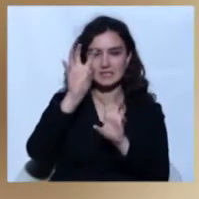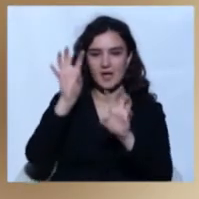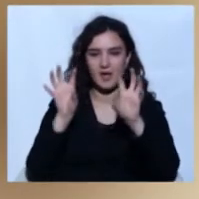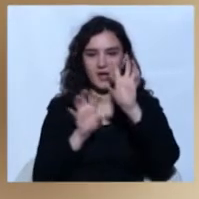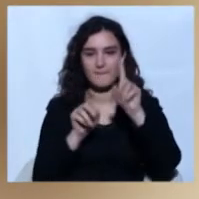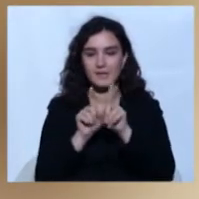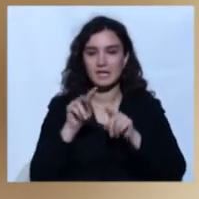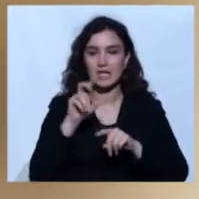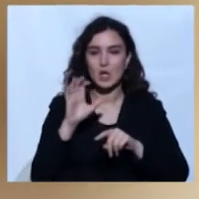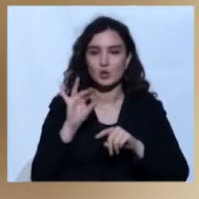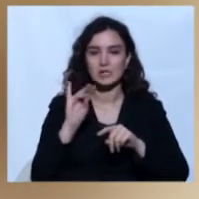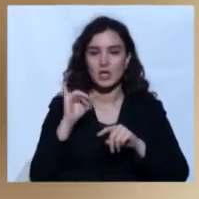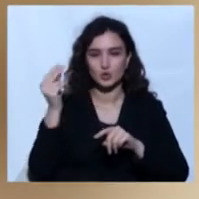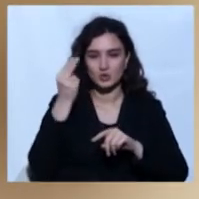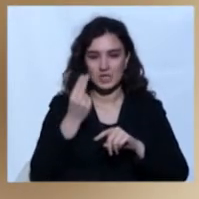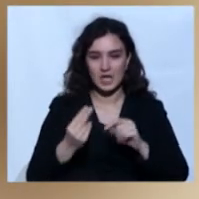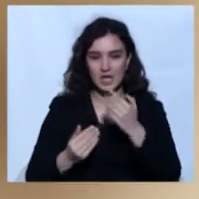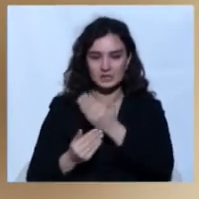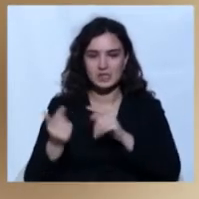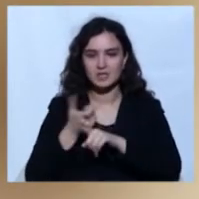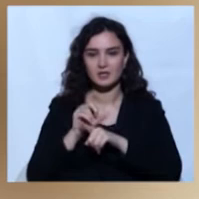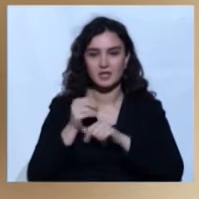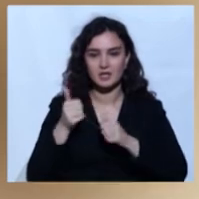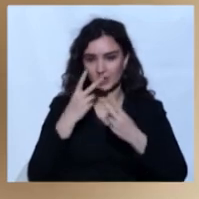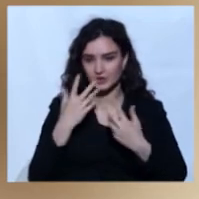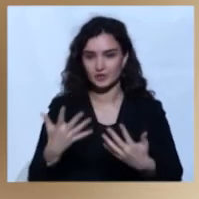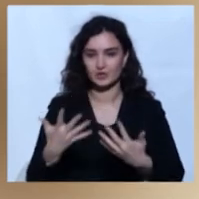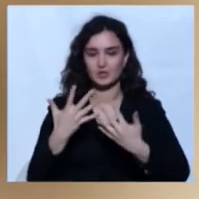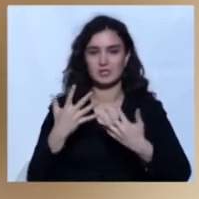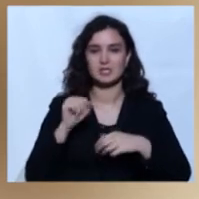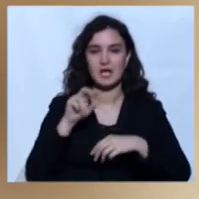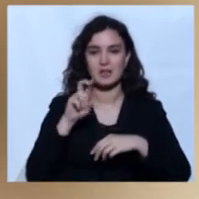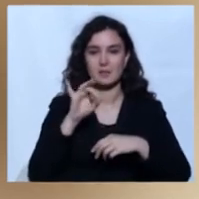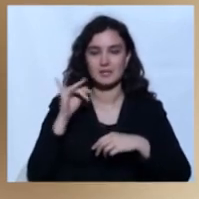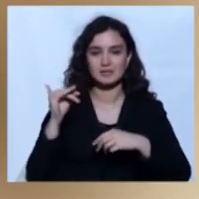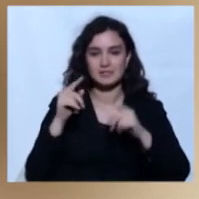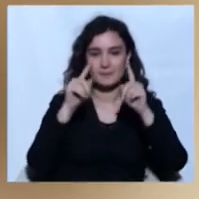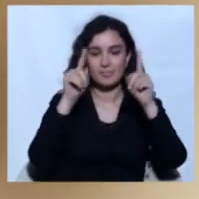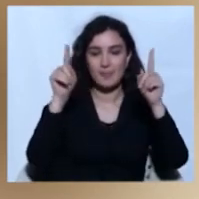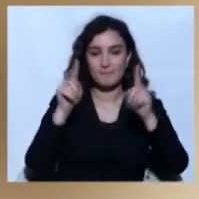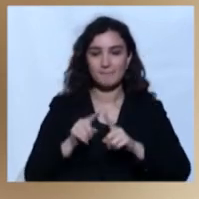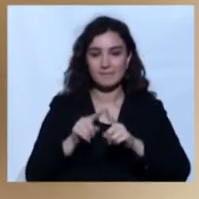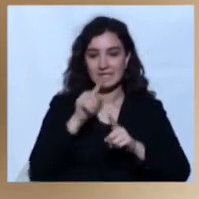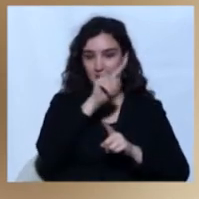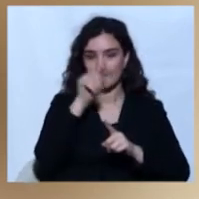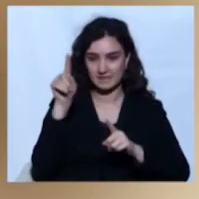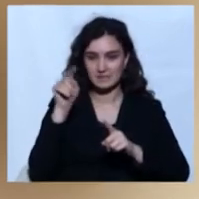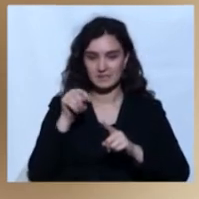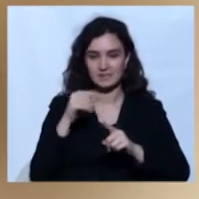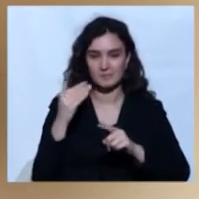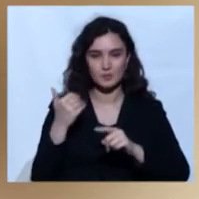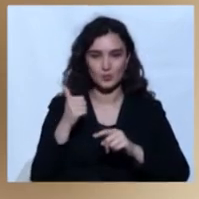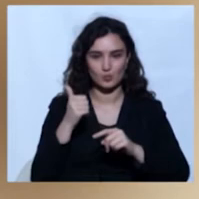ეს ლეონარდო და ვინჩის ნახატი გახლავთ, ძალიან კარგად ჩანს ალბერტის პირამიდის